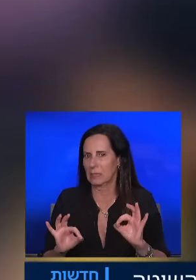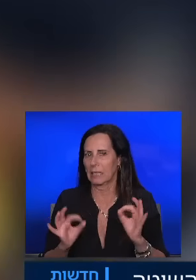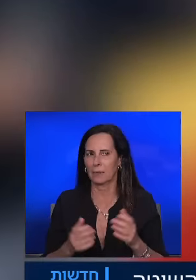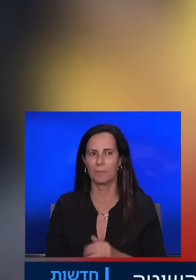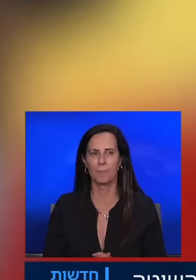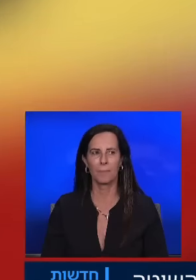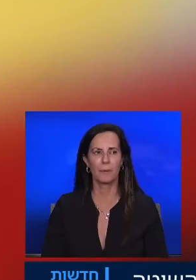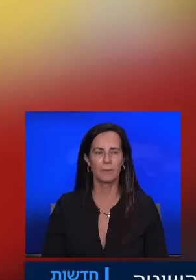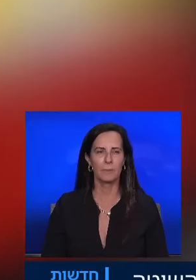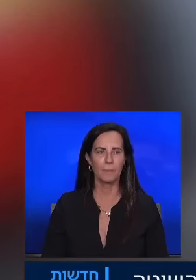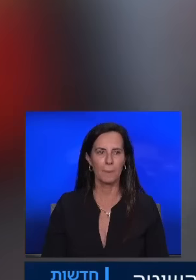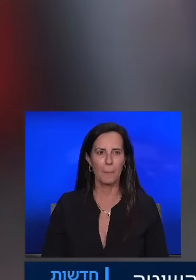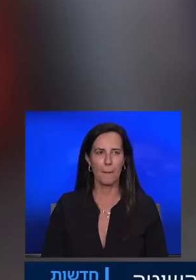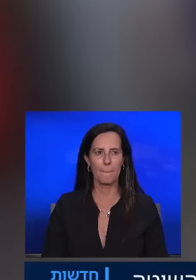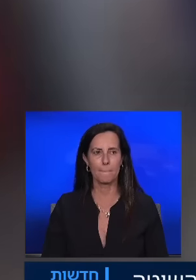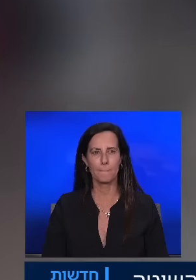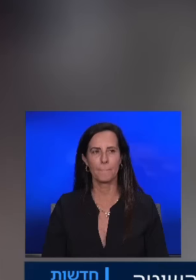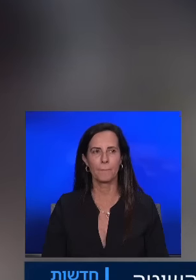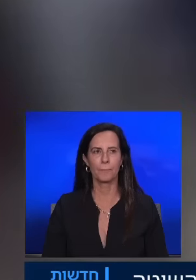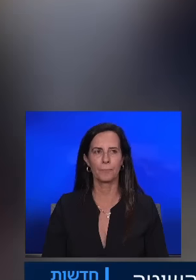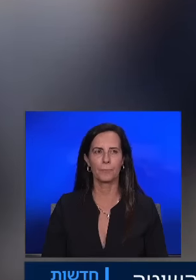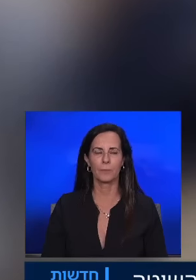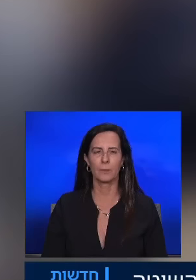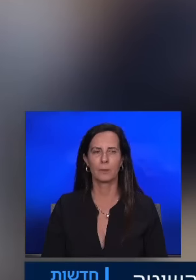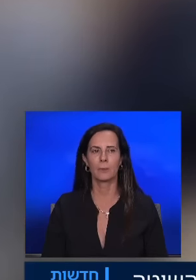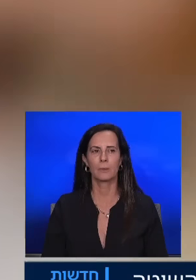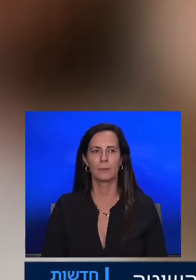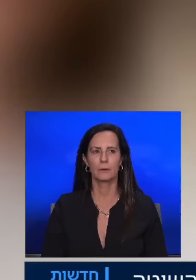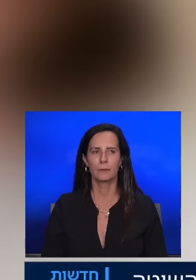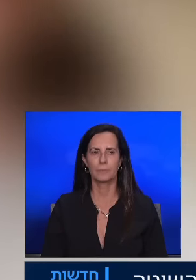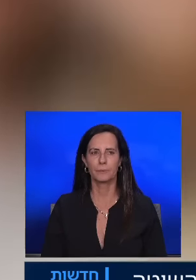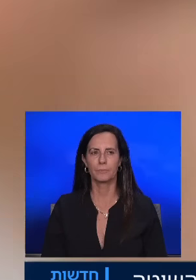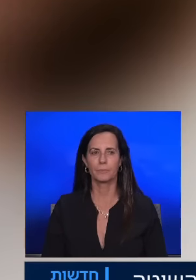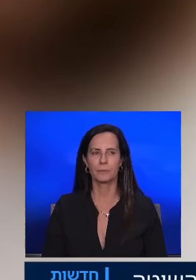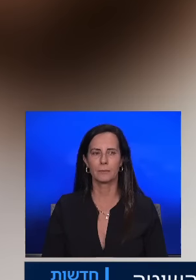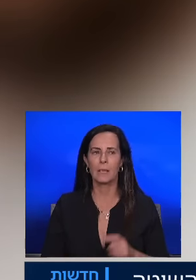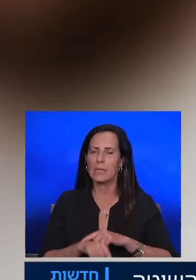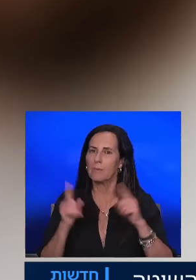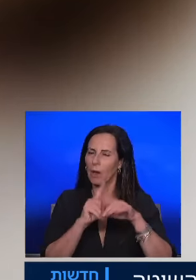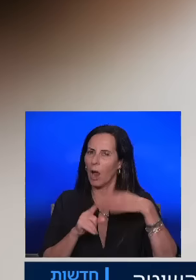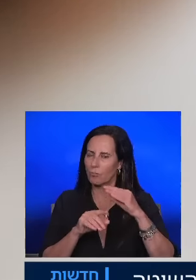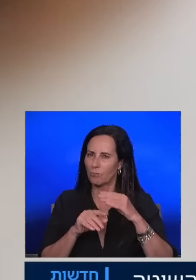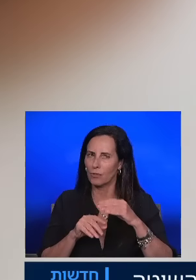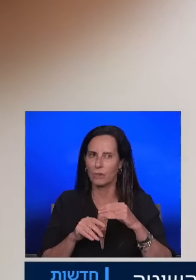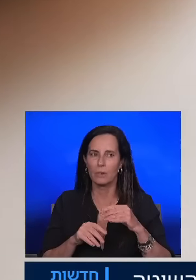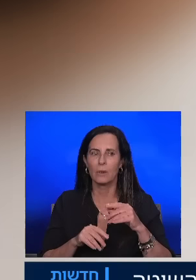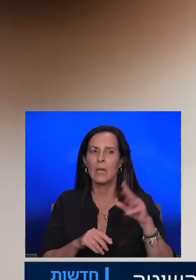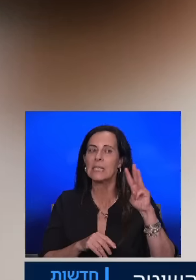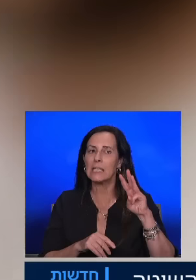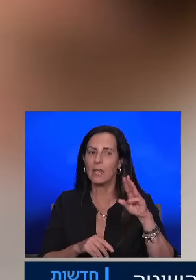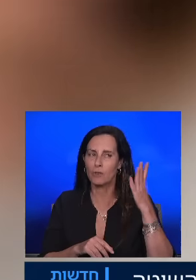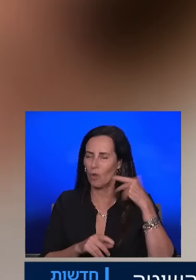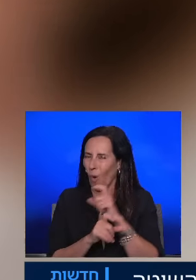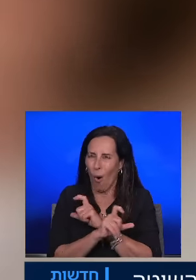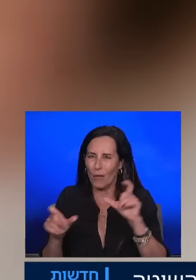זה זמן קצר לאחר שהכשיר את החברה סגף שנתון בחובות